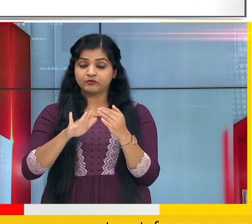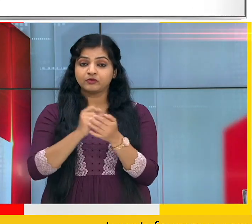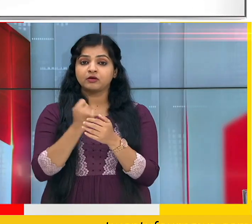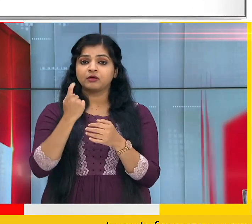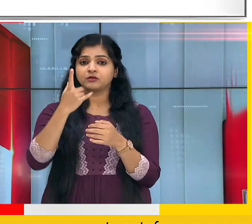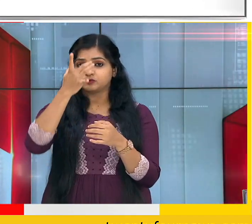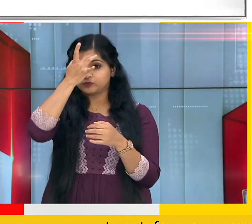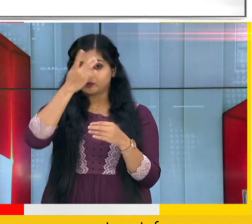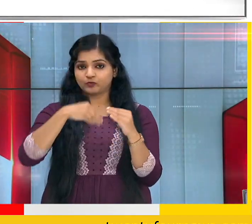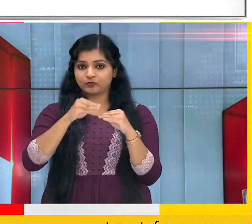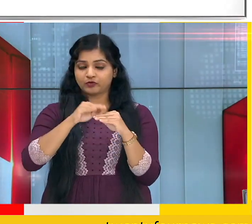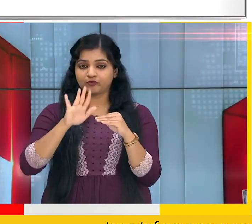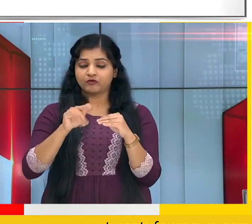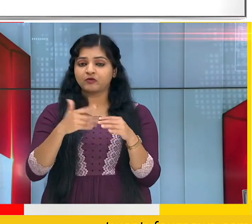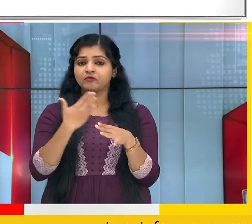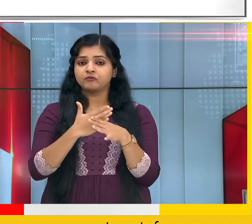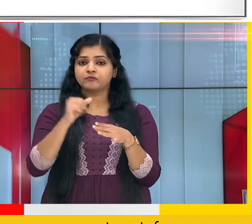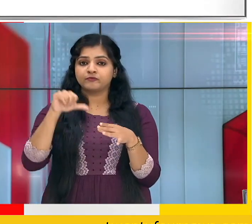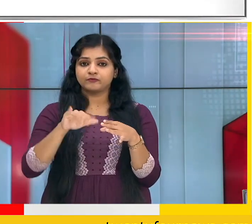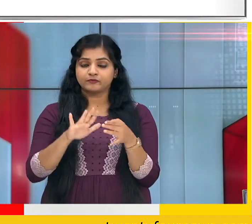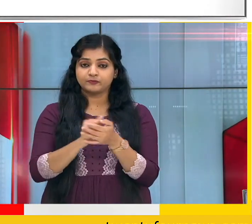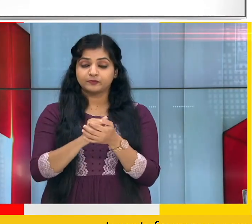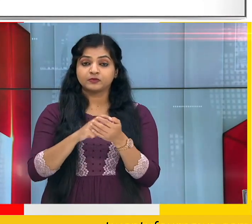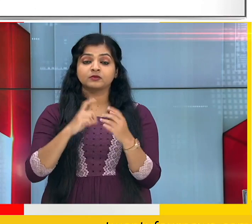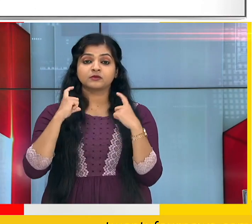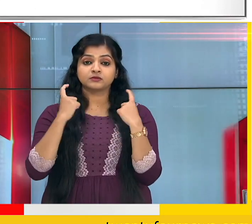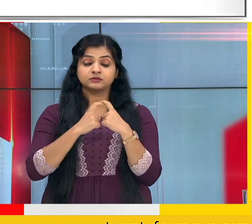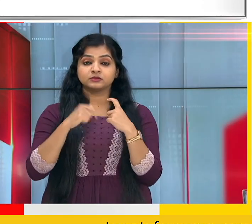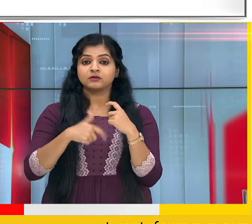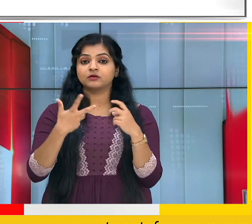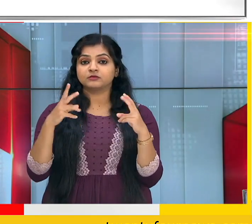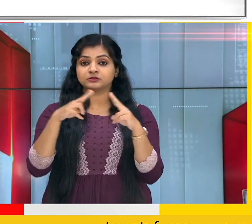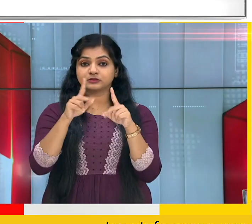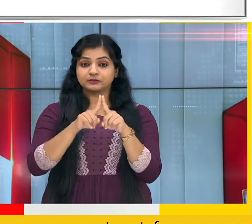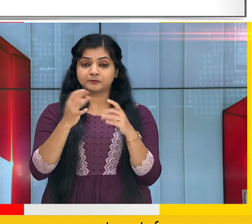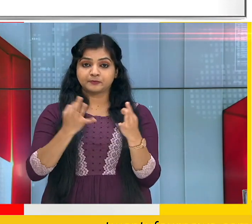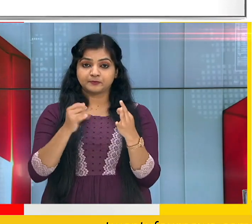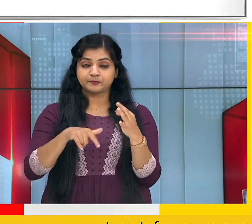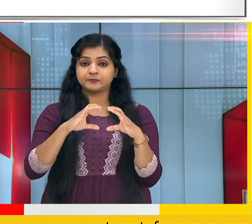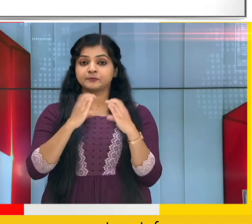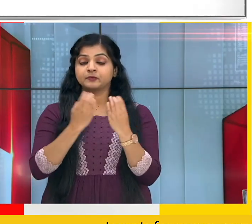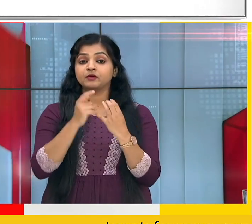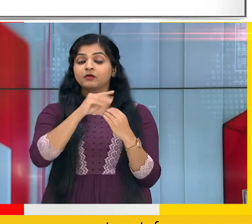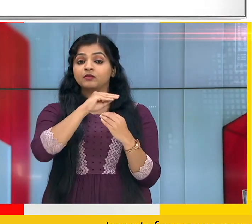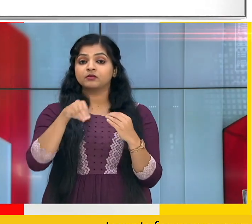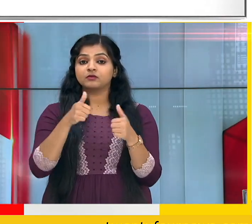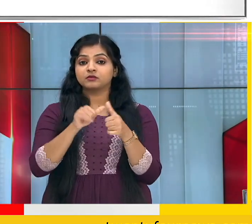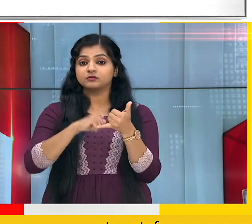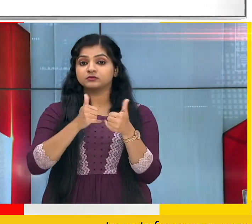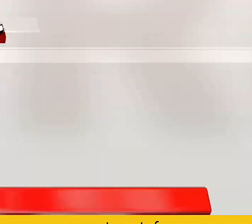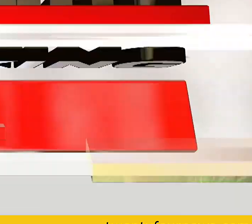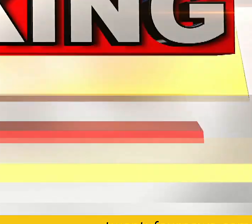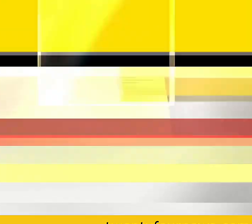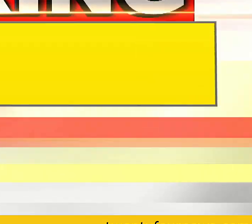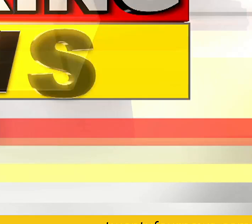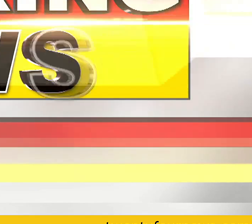പ്രശ്നമുള്ളത് കൊണ്ട് അത് വർക്കാകാൻ സാധ്യത വളരെ കുറവാണ്. അതുകൊണ്ട് തന്നെ സാറ്റലൈറ്റ് കോളർ നിർബന്ധമാണ്. അത് അസമിൽ നിന്ന് വരേണ്ടതുണ്ട്. അത് വരുന്ന ഒരു കാലതാമസം ഈ